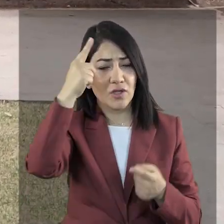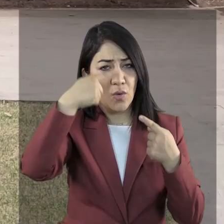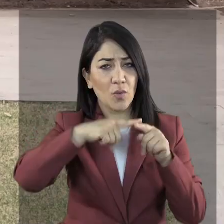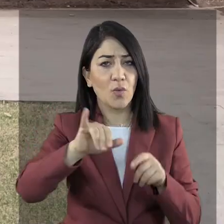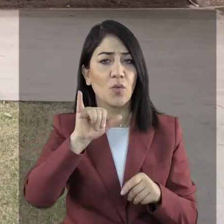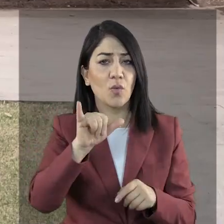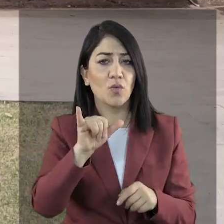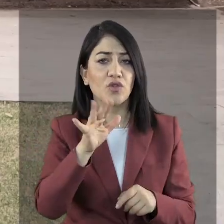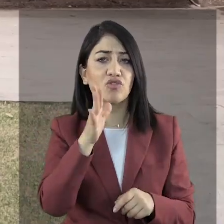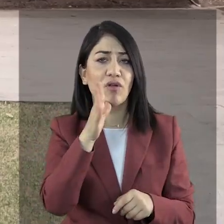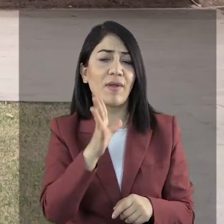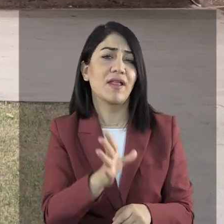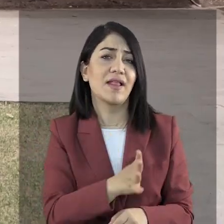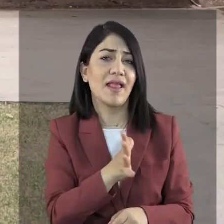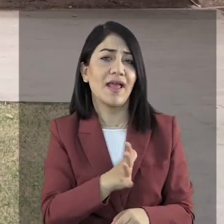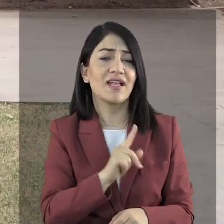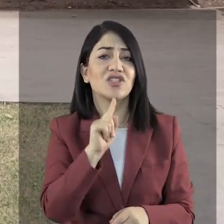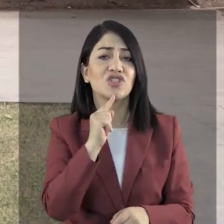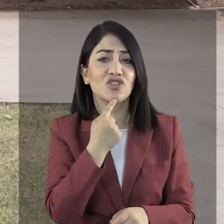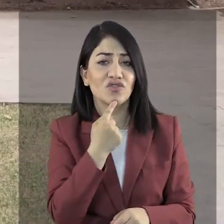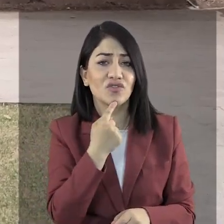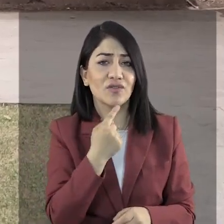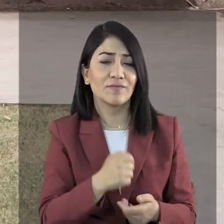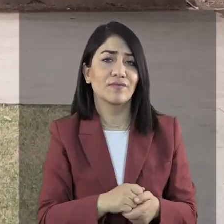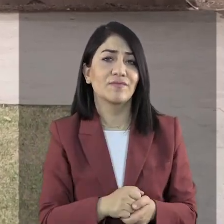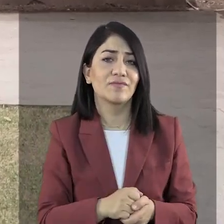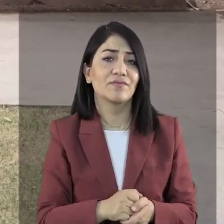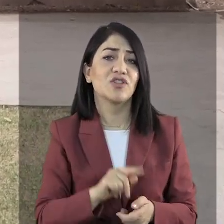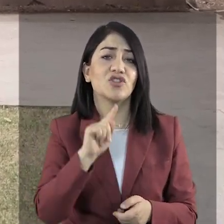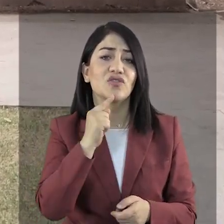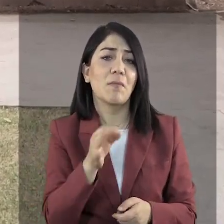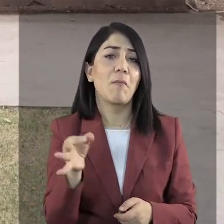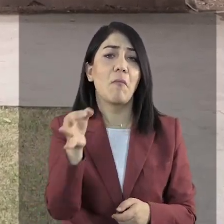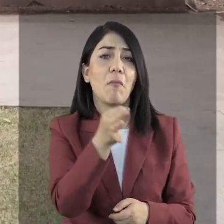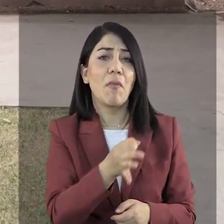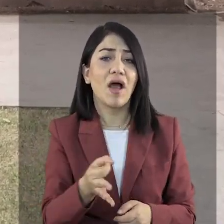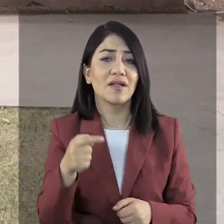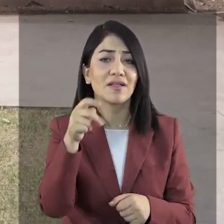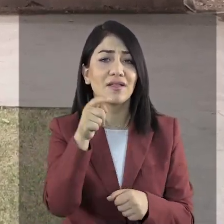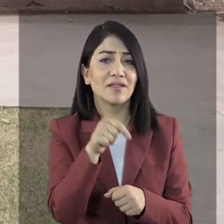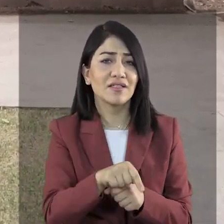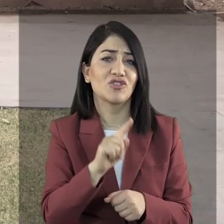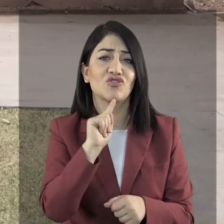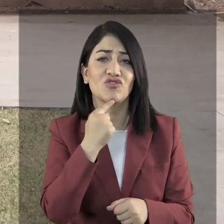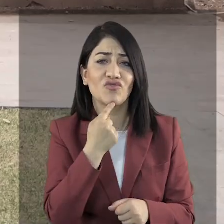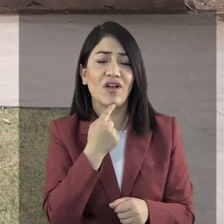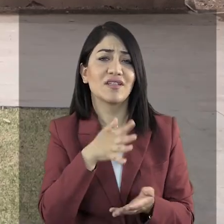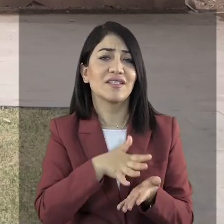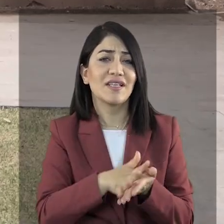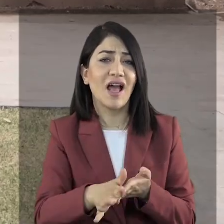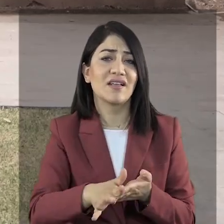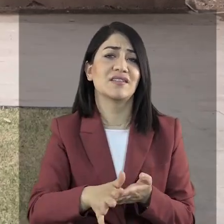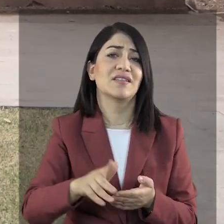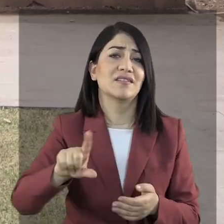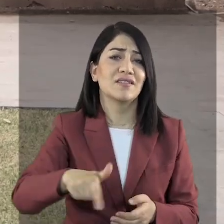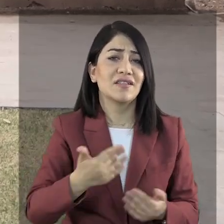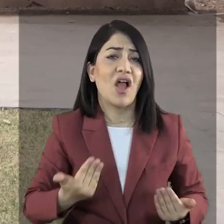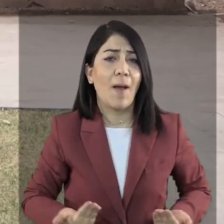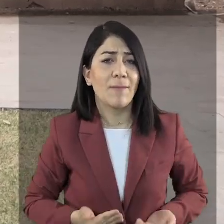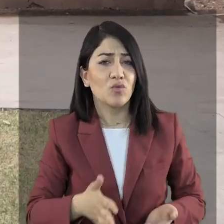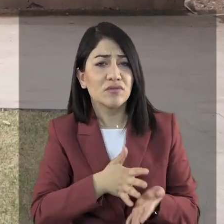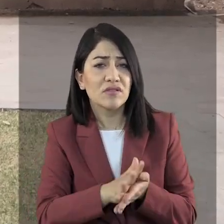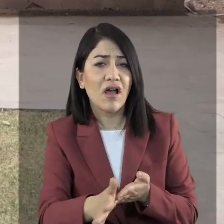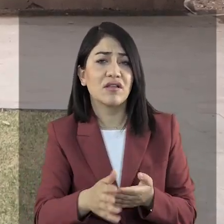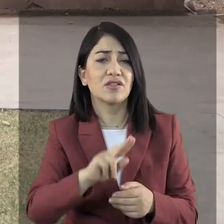ուսանող շրջանում ֆինանսական դժվարությունները, որովհետև լինելով մարզից դժվար էր Երևանում միաժամանակ փոխել թե բնակարանի ծախսերը, թե